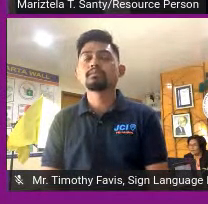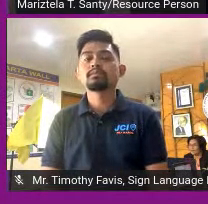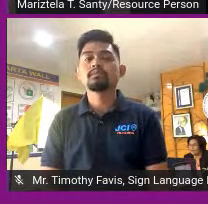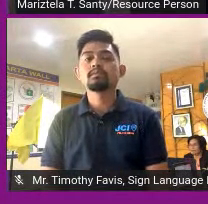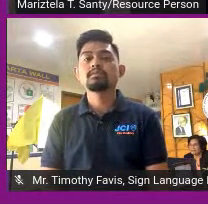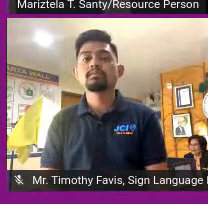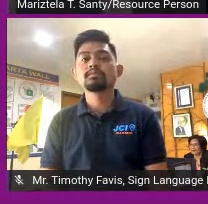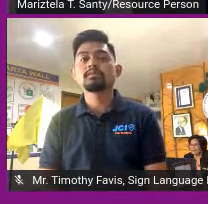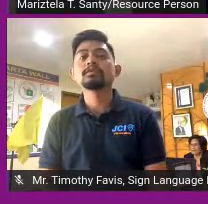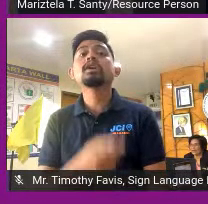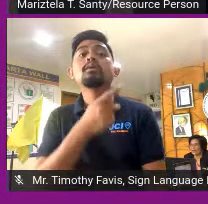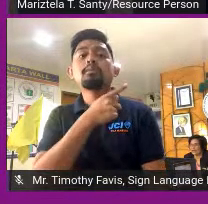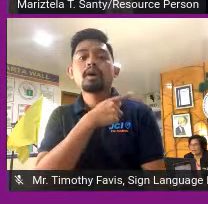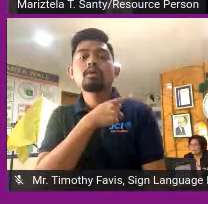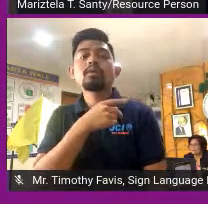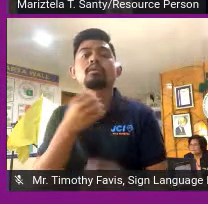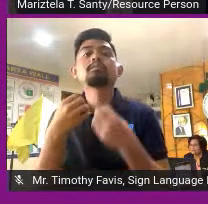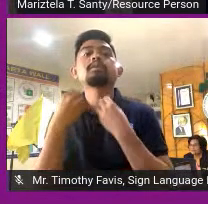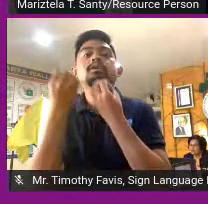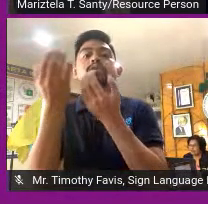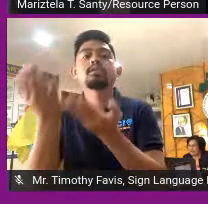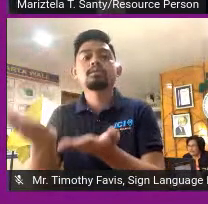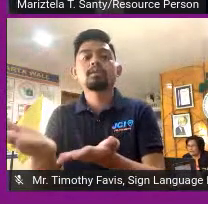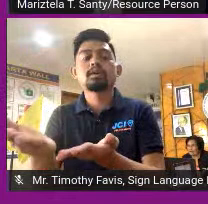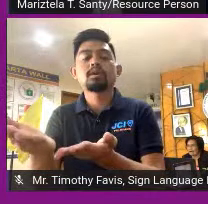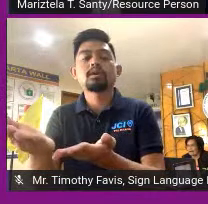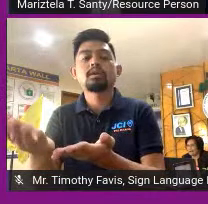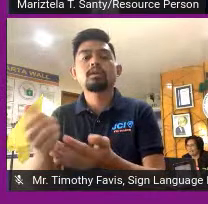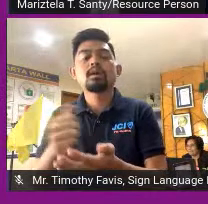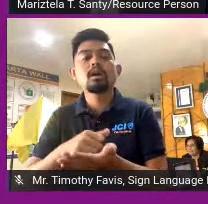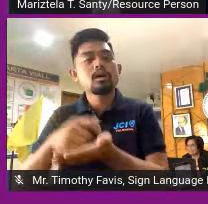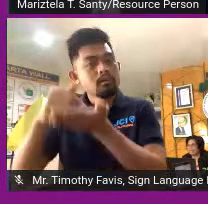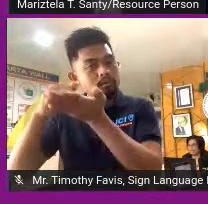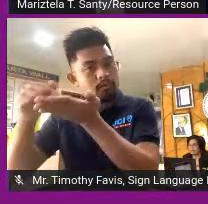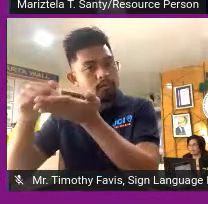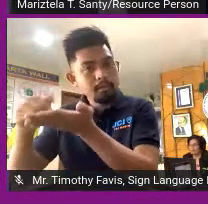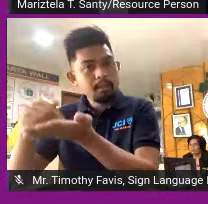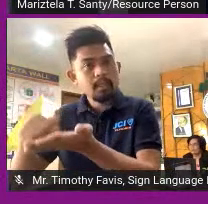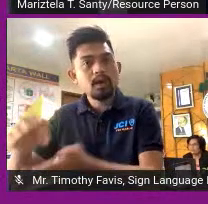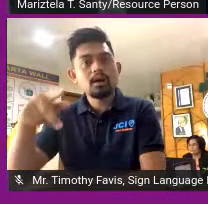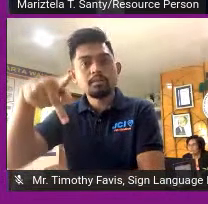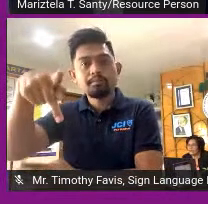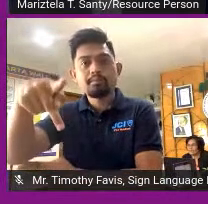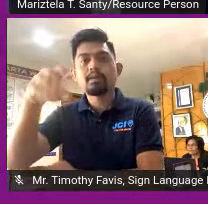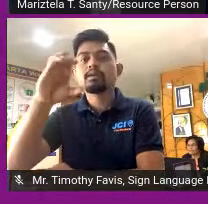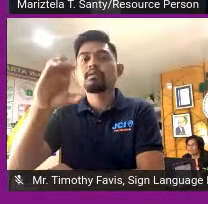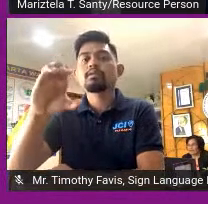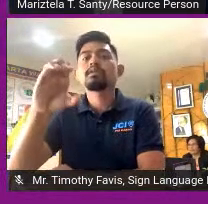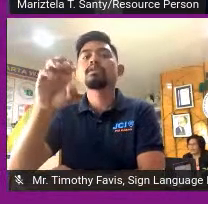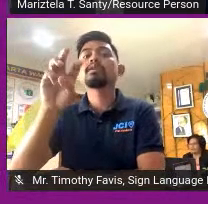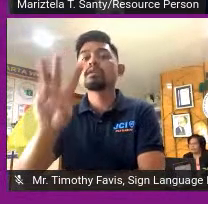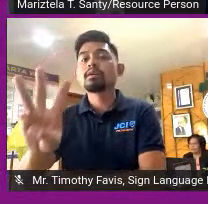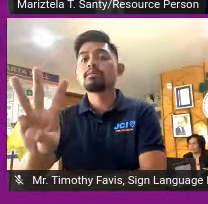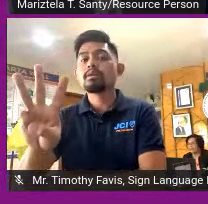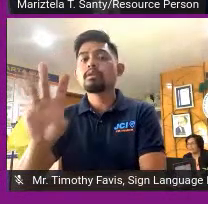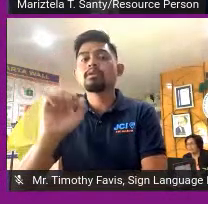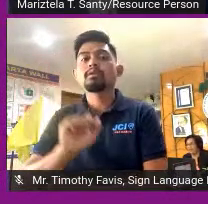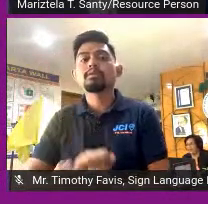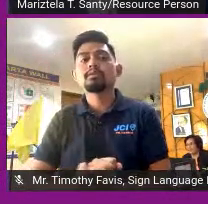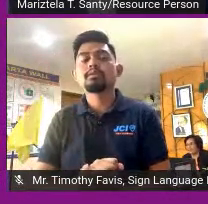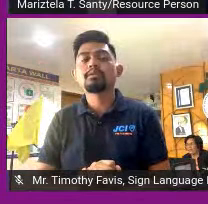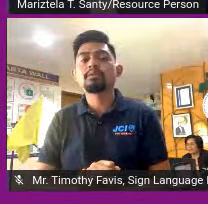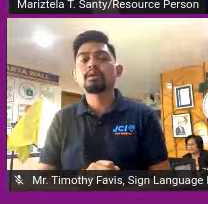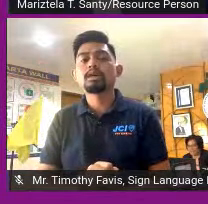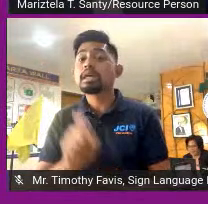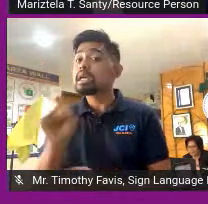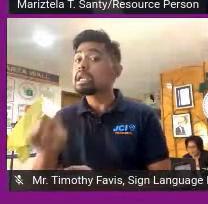may binibigay na survey ang PCW, dapat po nagkaroon ka na ng